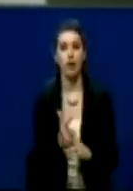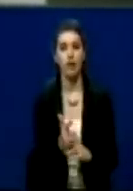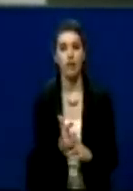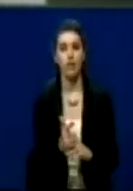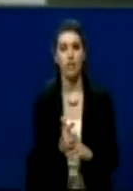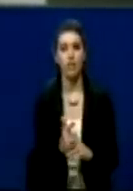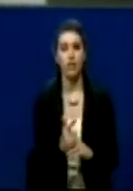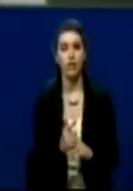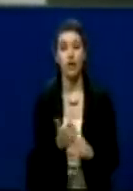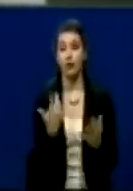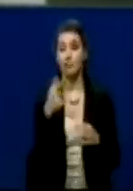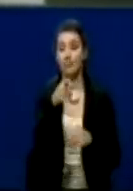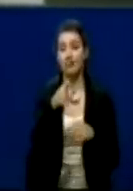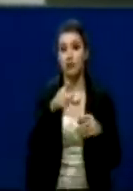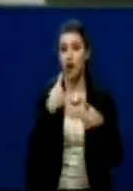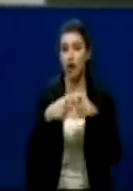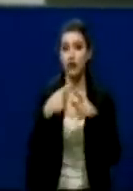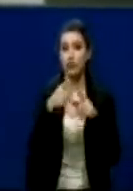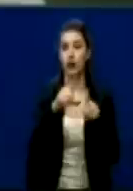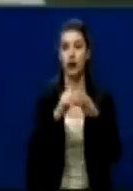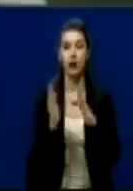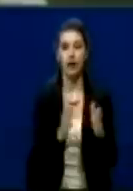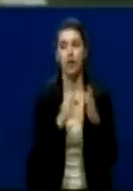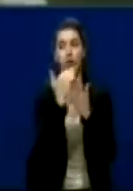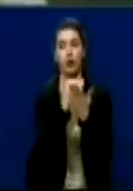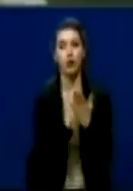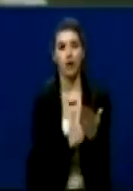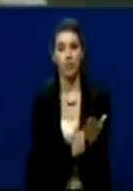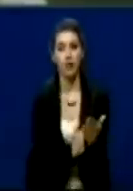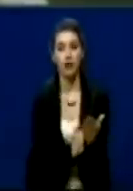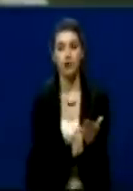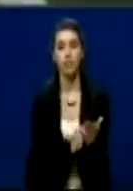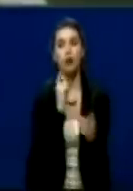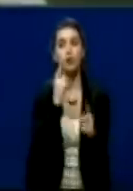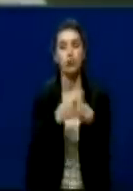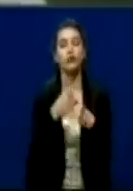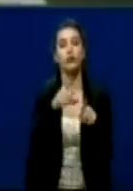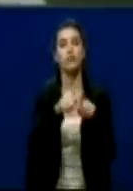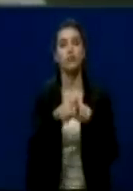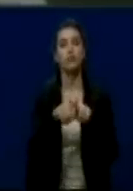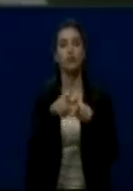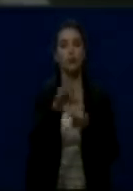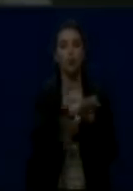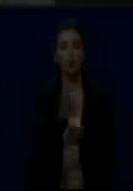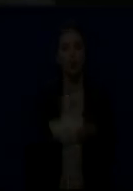procedurave dhe përmbajtjen e këtij projekt ligji ne do të votojmë kundër. Ju faleminderit.